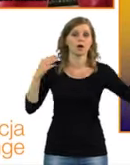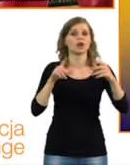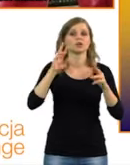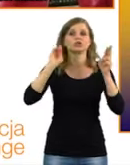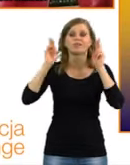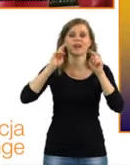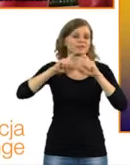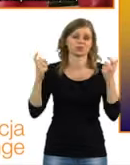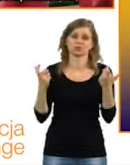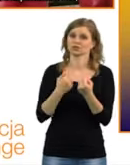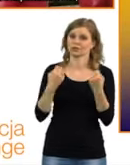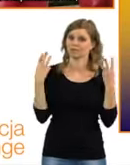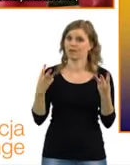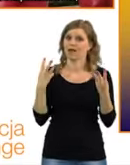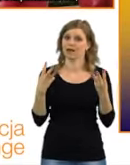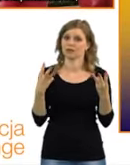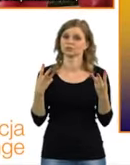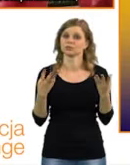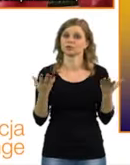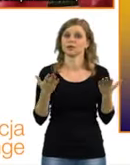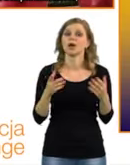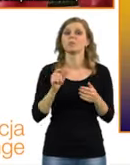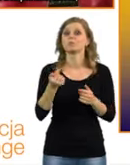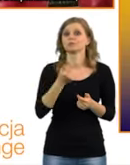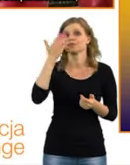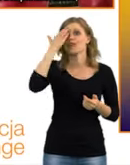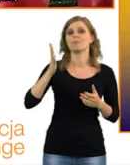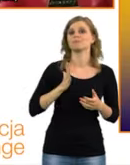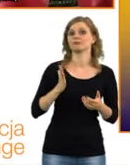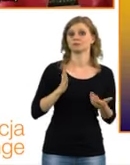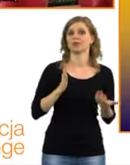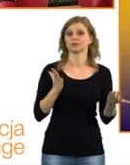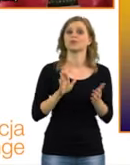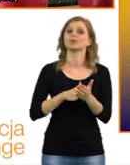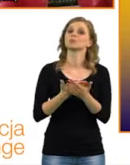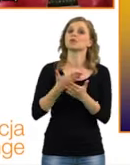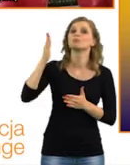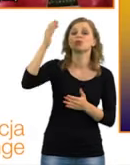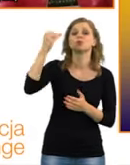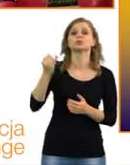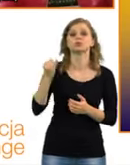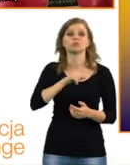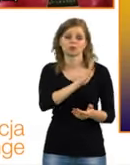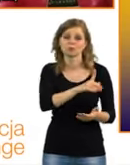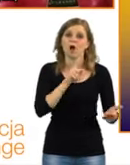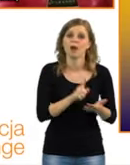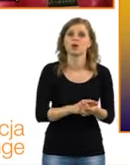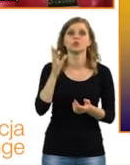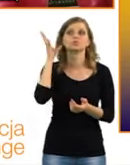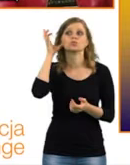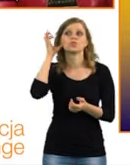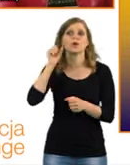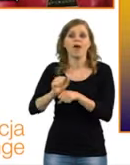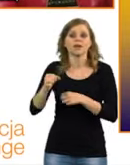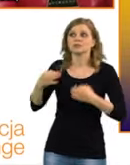są niezwykle ważne. Z jakiego punktu widzenia? No, z bezpieczeństwa, że później dziecko sobie poradzi,